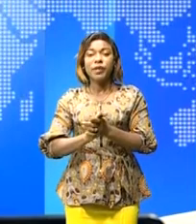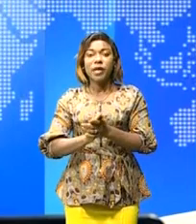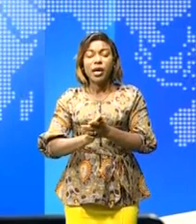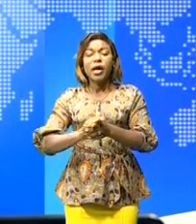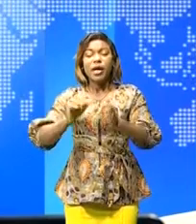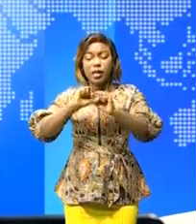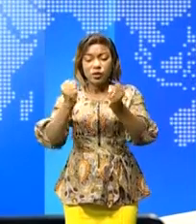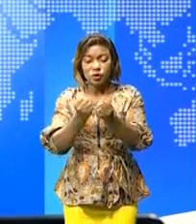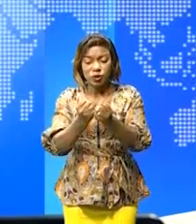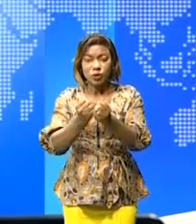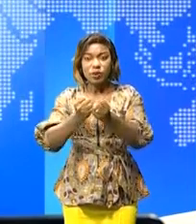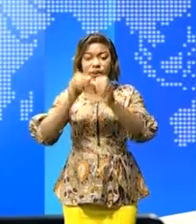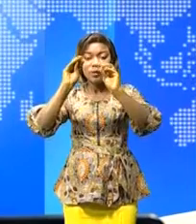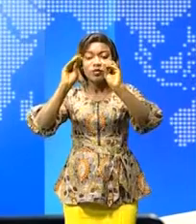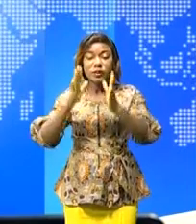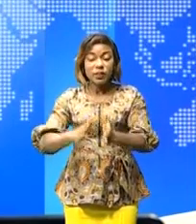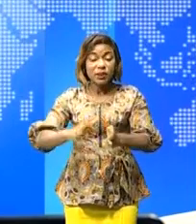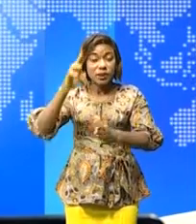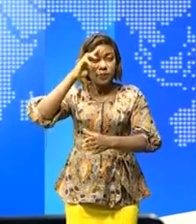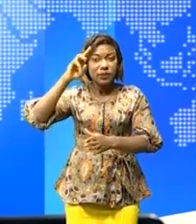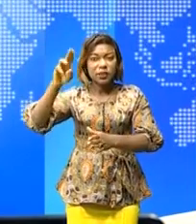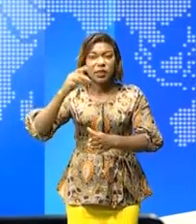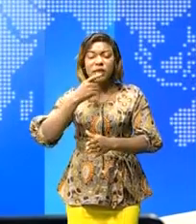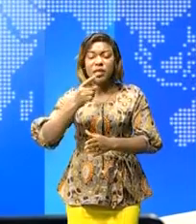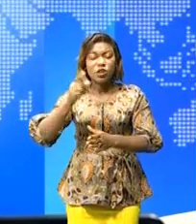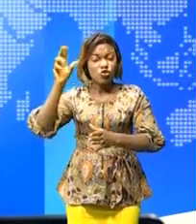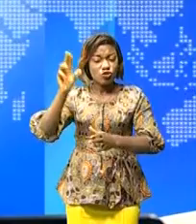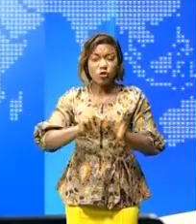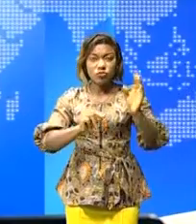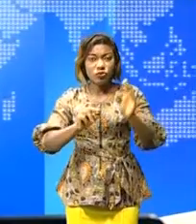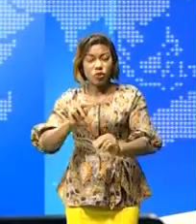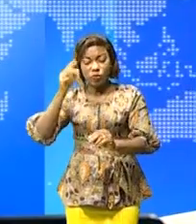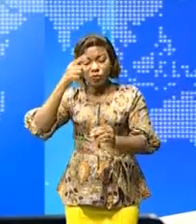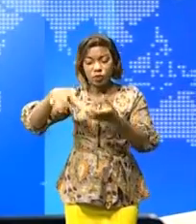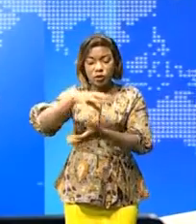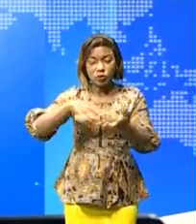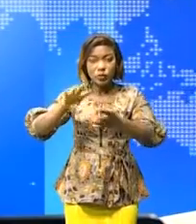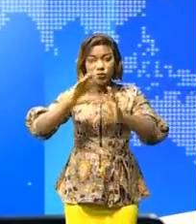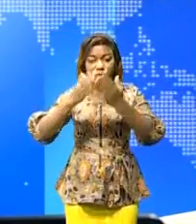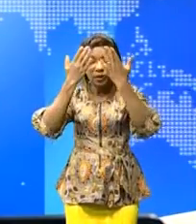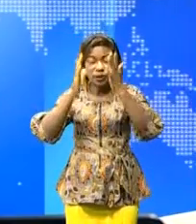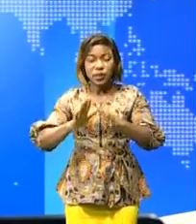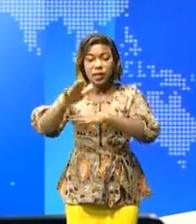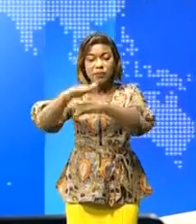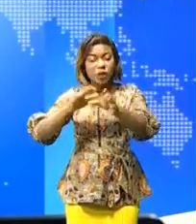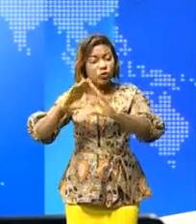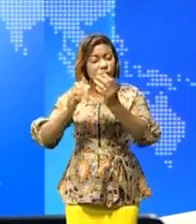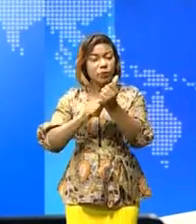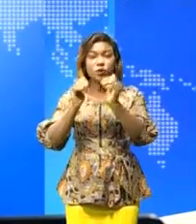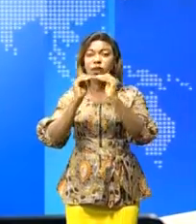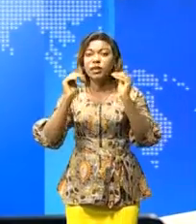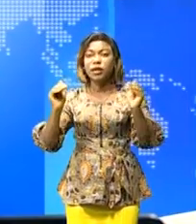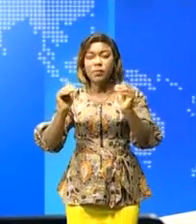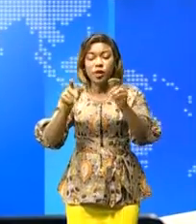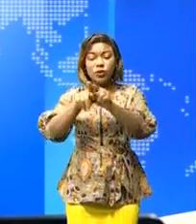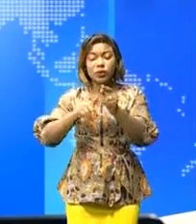certains comportements non seulement des étudiants mais aussi de professeurs sur le site universitaire. Ils appellent au calme en attendant